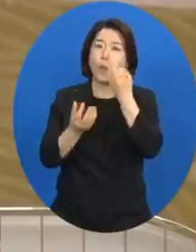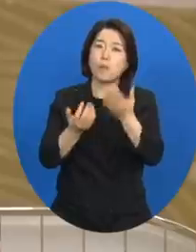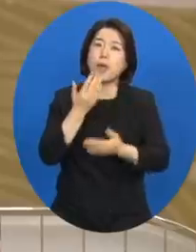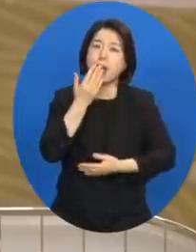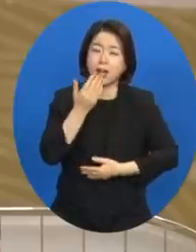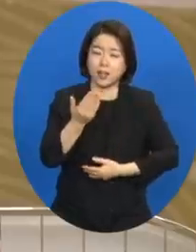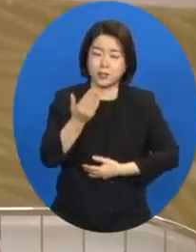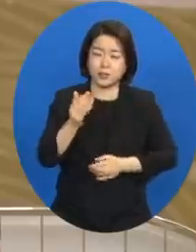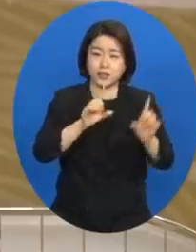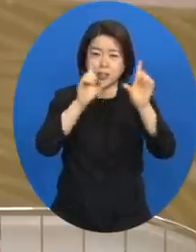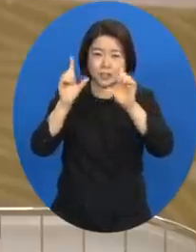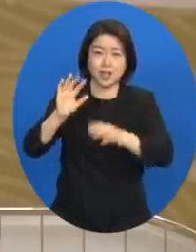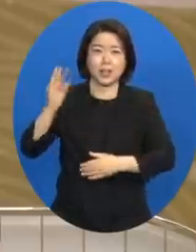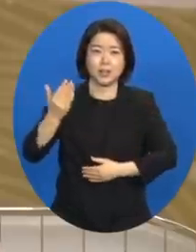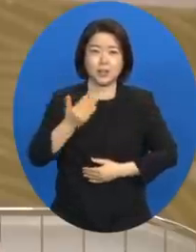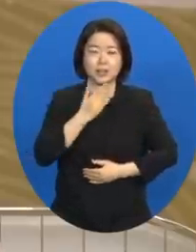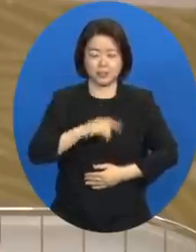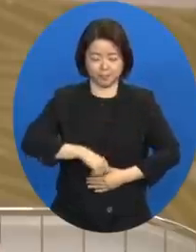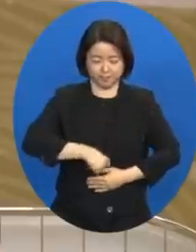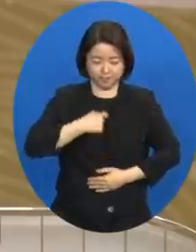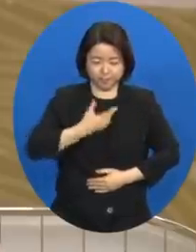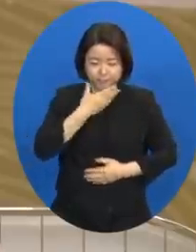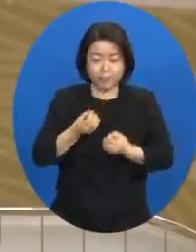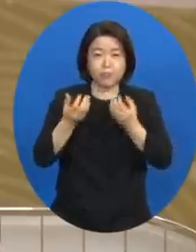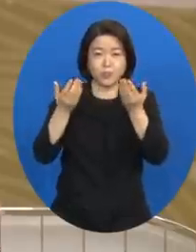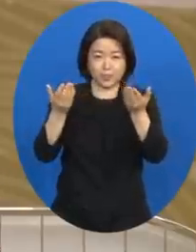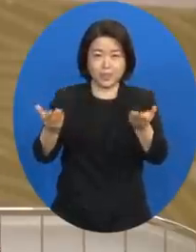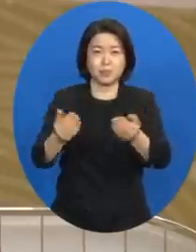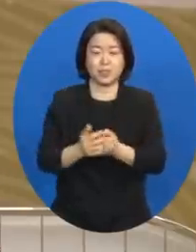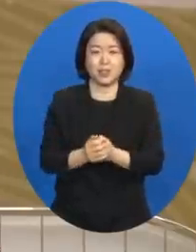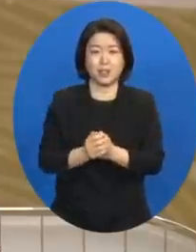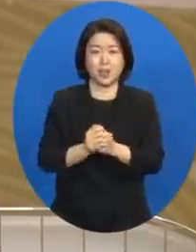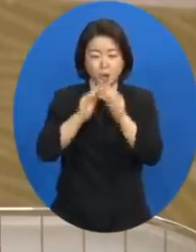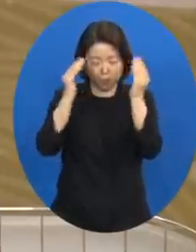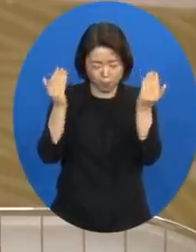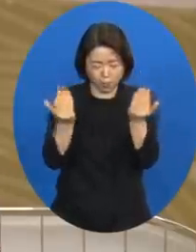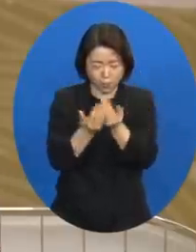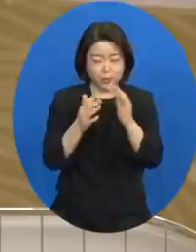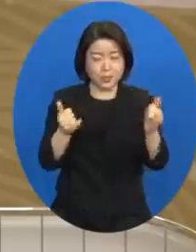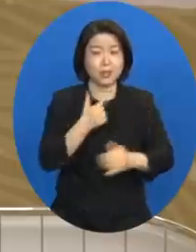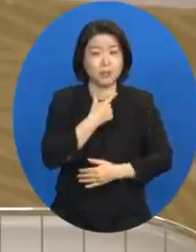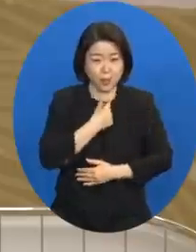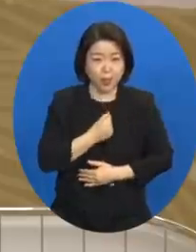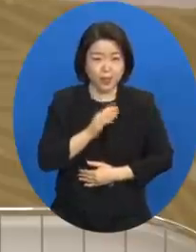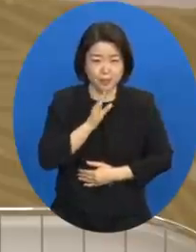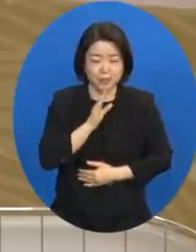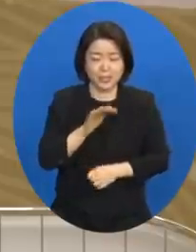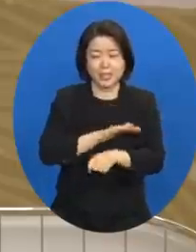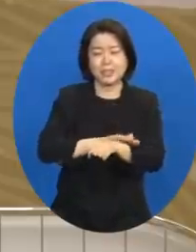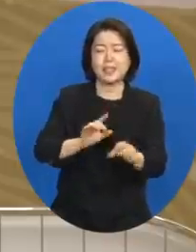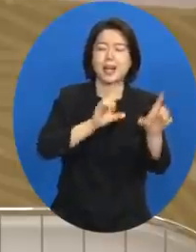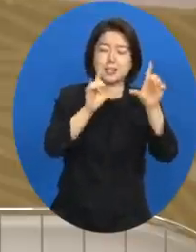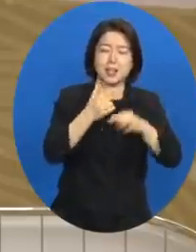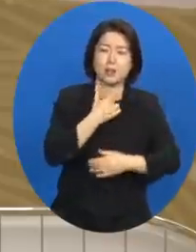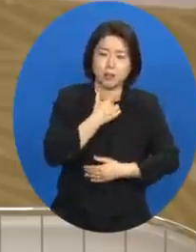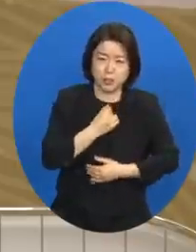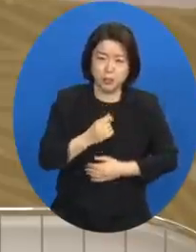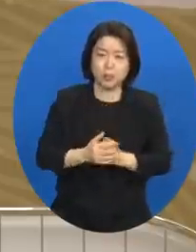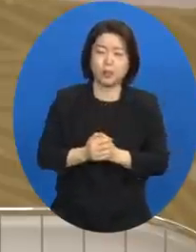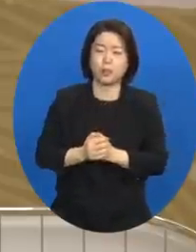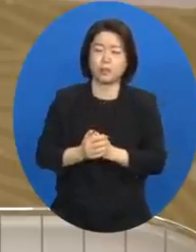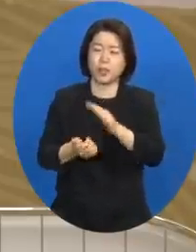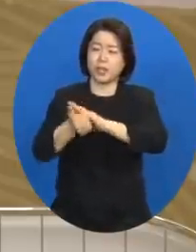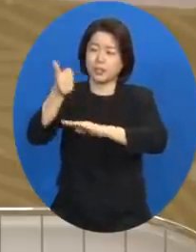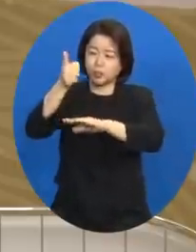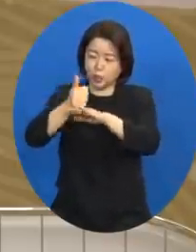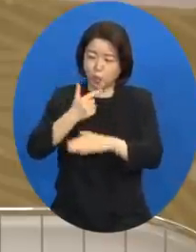살게 되기를 진심으로 축복합니다. 모든 사람이 다 원하시는 거죠. 다 잘 살고 싶고 또 성공하고